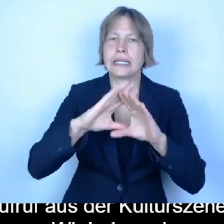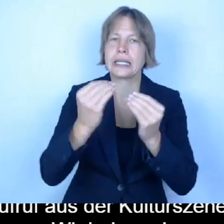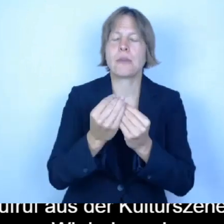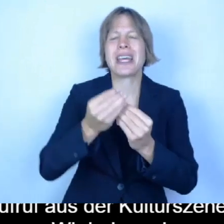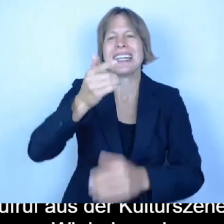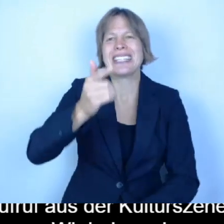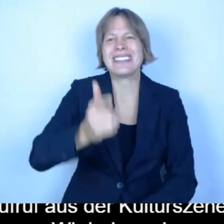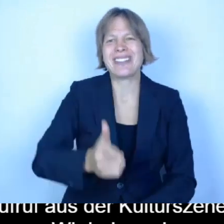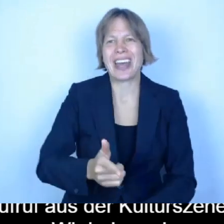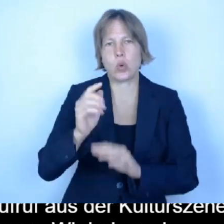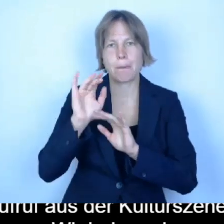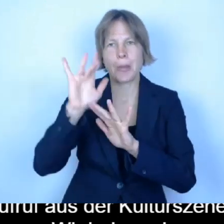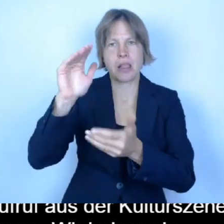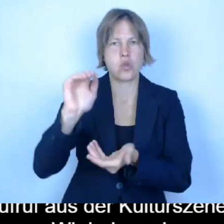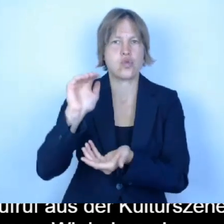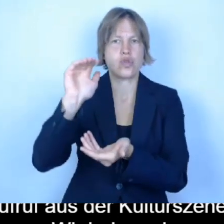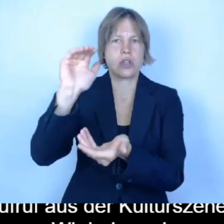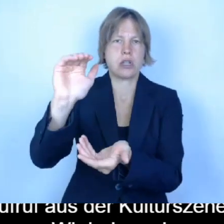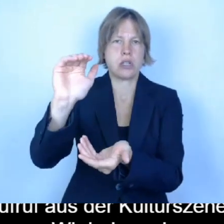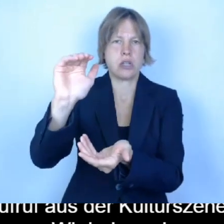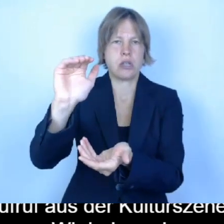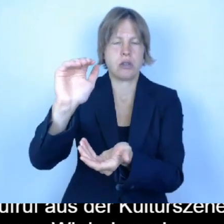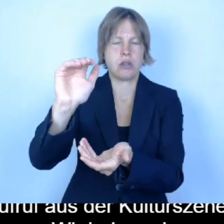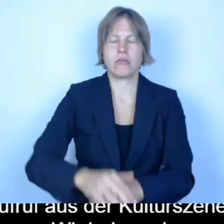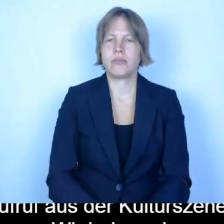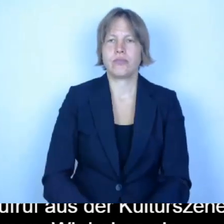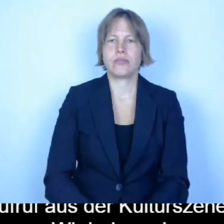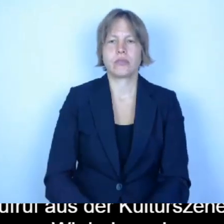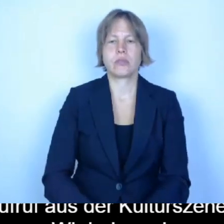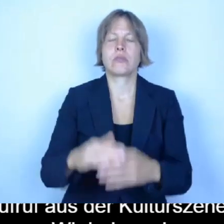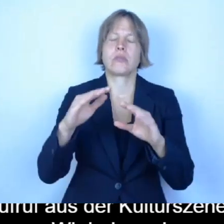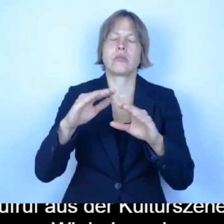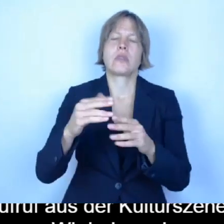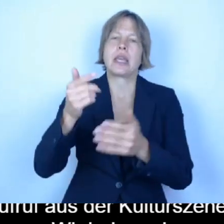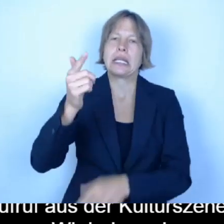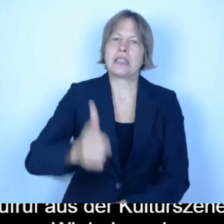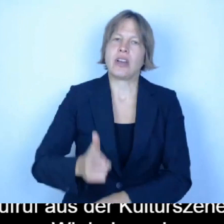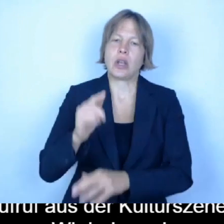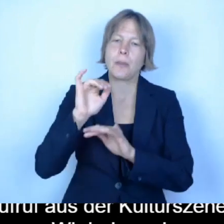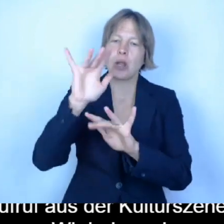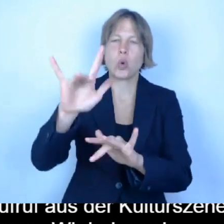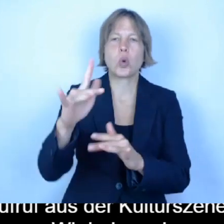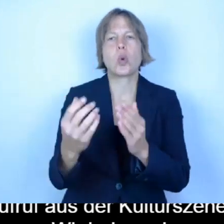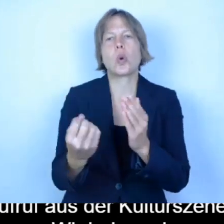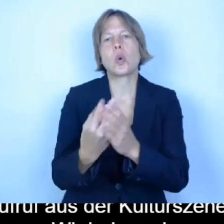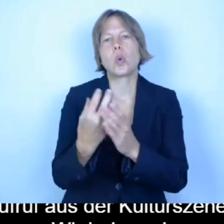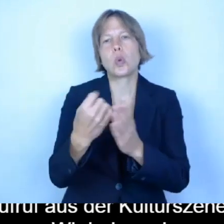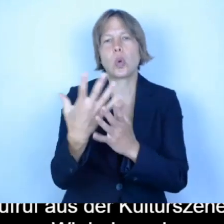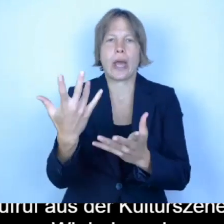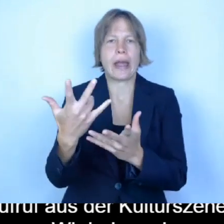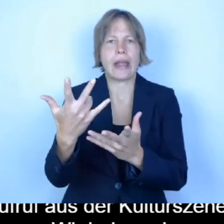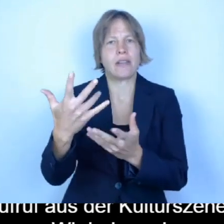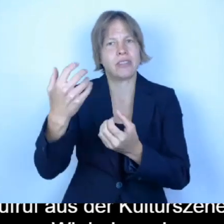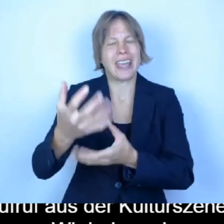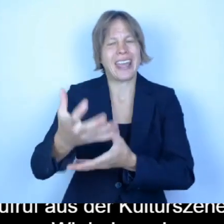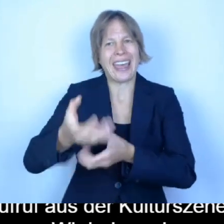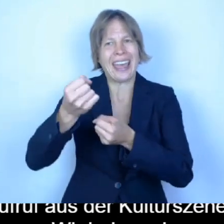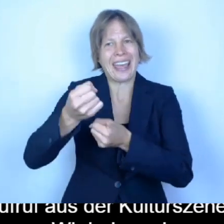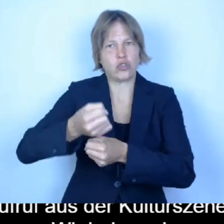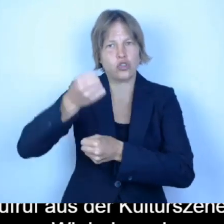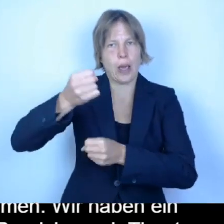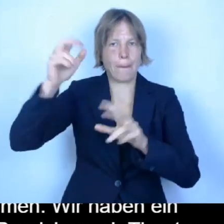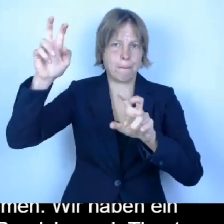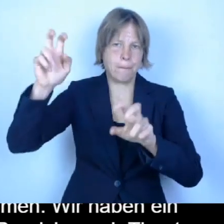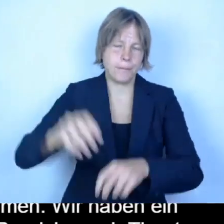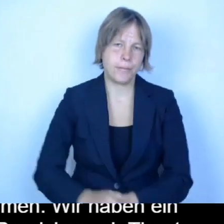200 Millionen bei dem kulturellen Rettungsschirm, den wir anbieten wollen. Woraus besteht er? Zum einen natürlich Künstlerinnen und